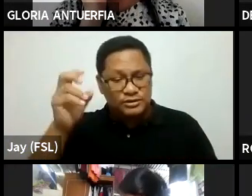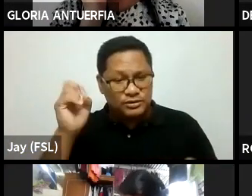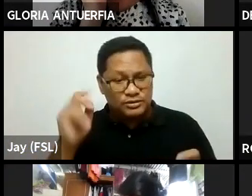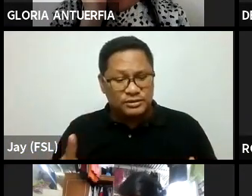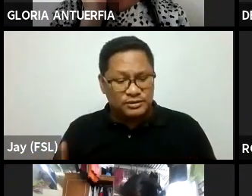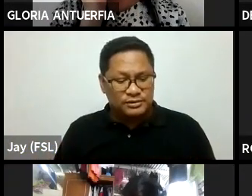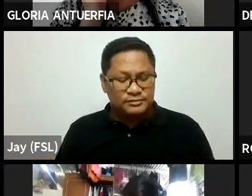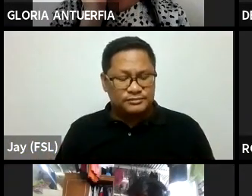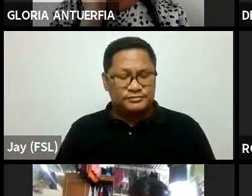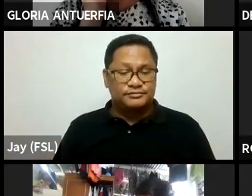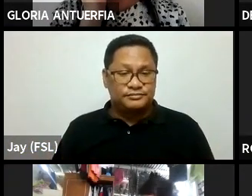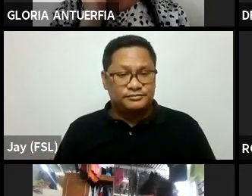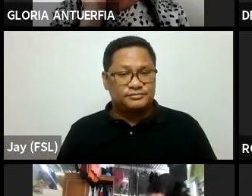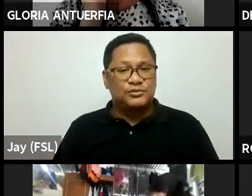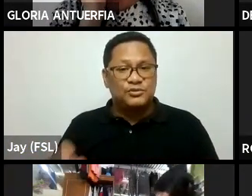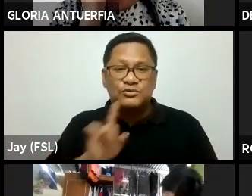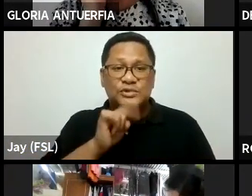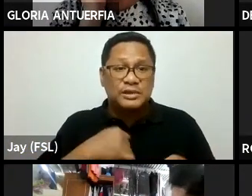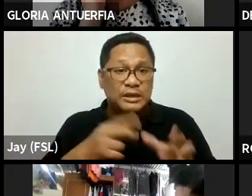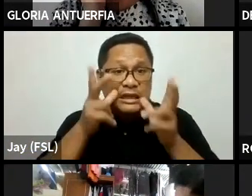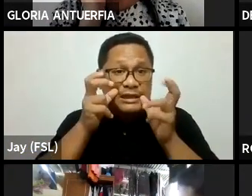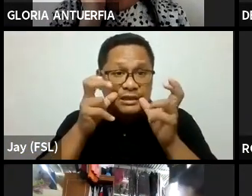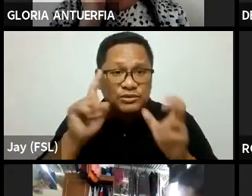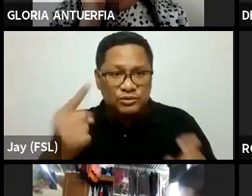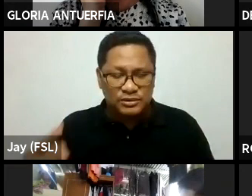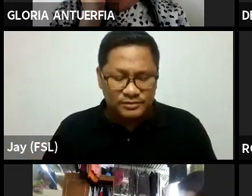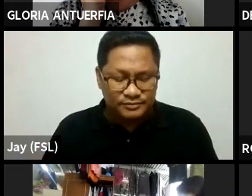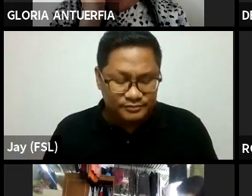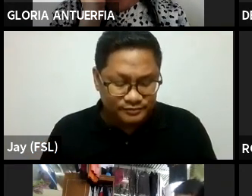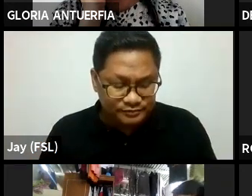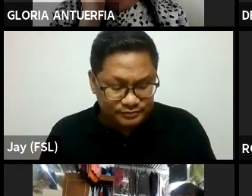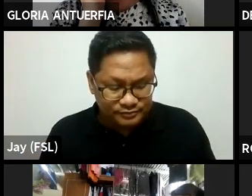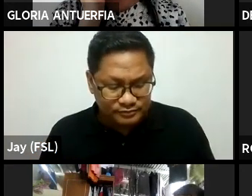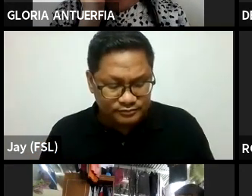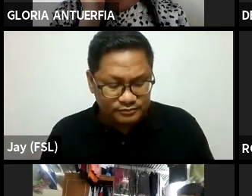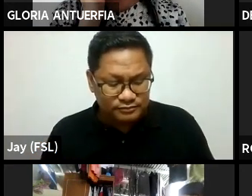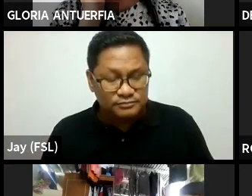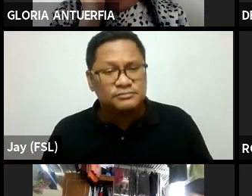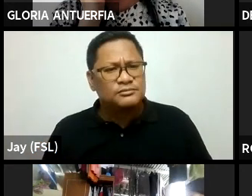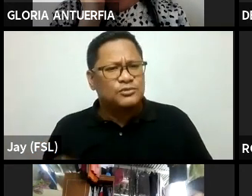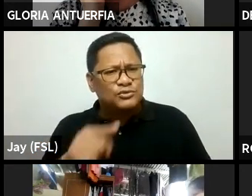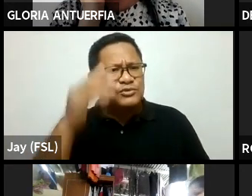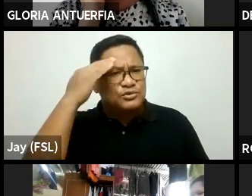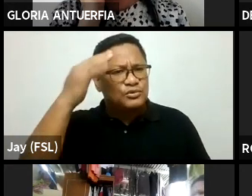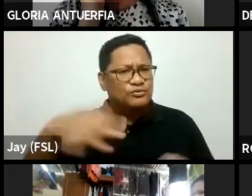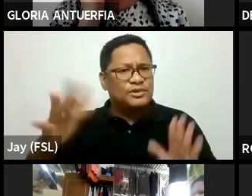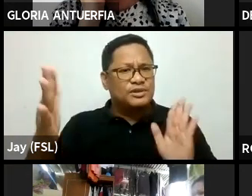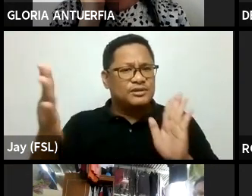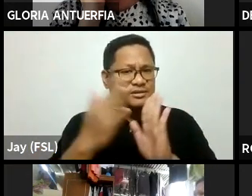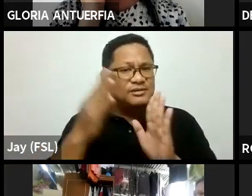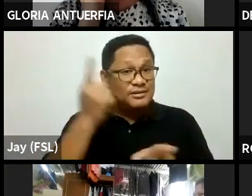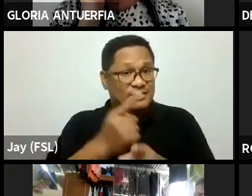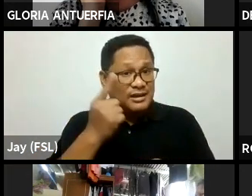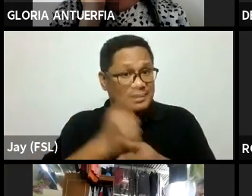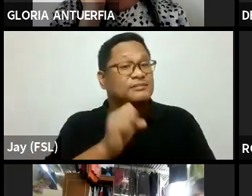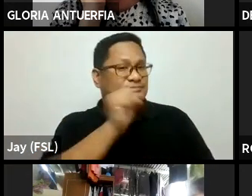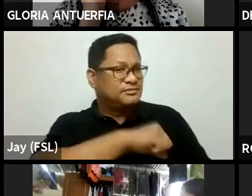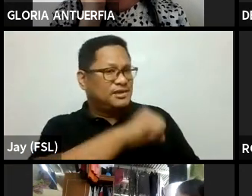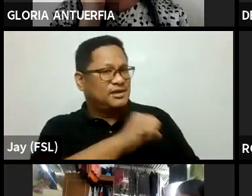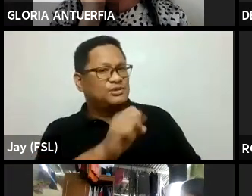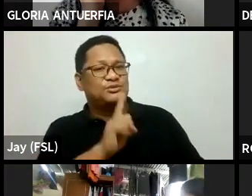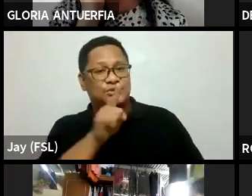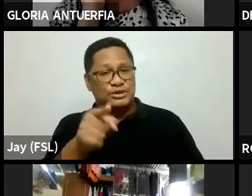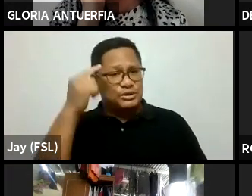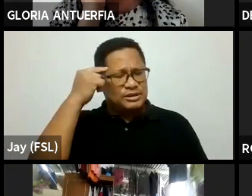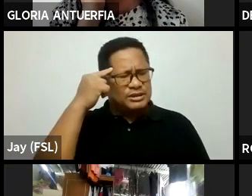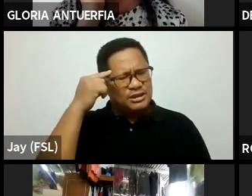Correct. Actually, kaya nakikinig lang din po ako sa mga... Alam mo, nag-usap na tayo in the past. Di ba you were thinking